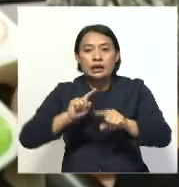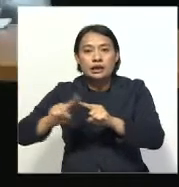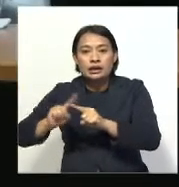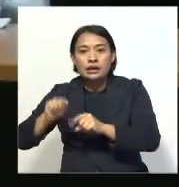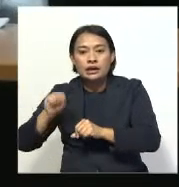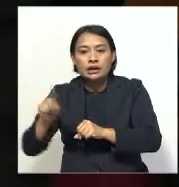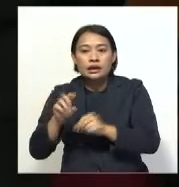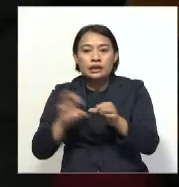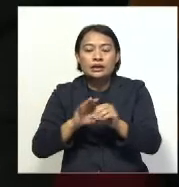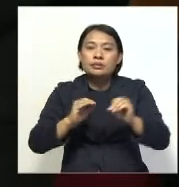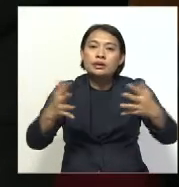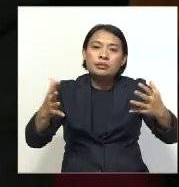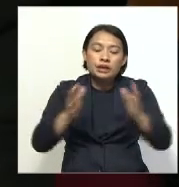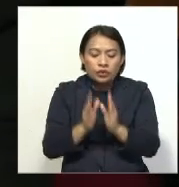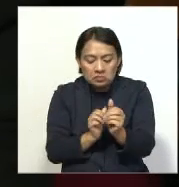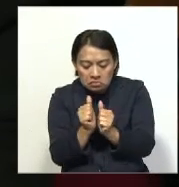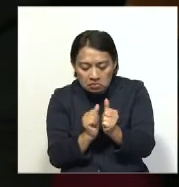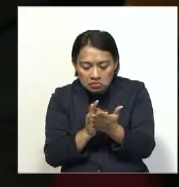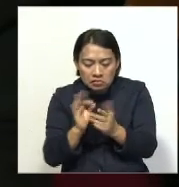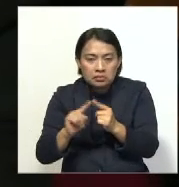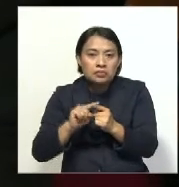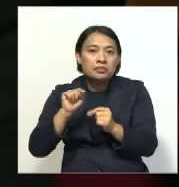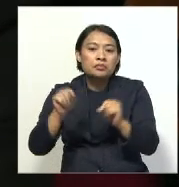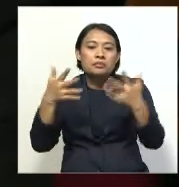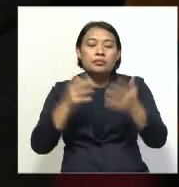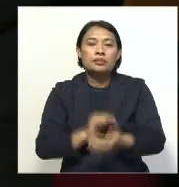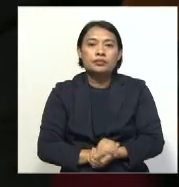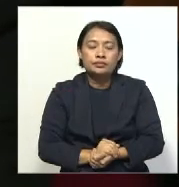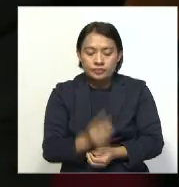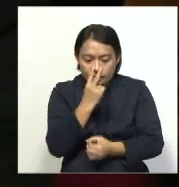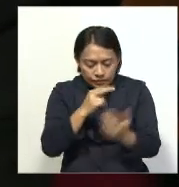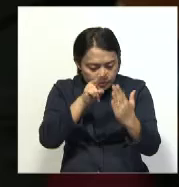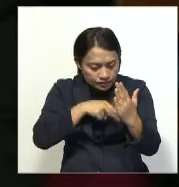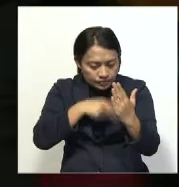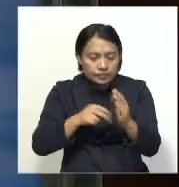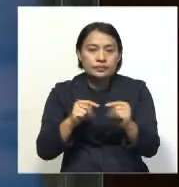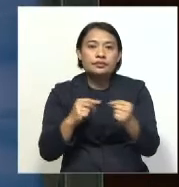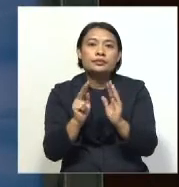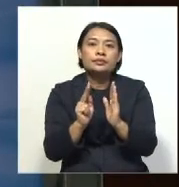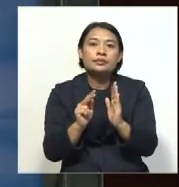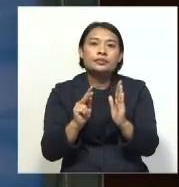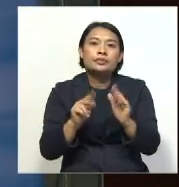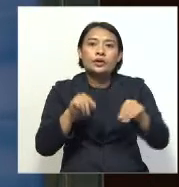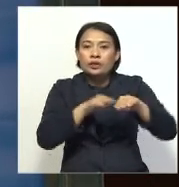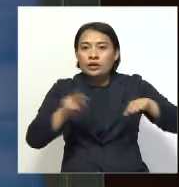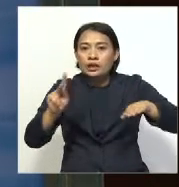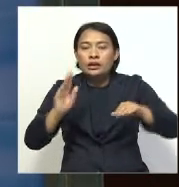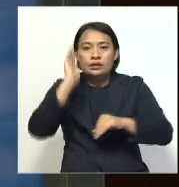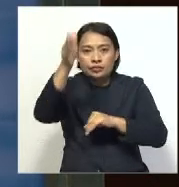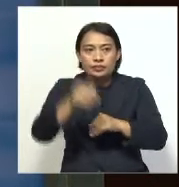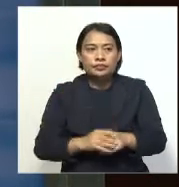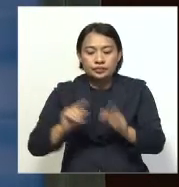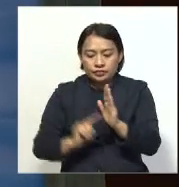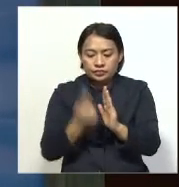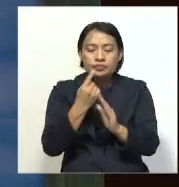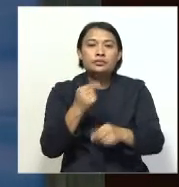ค่ะที่จะทำให้ไม่มีผู้เข้าประมูลซึ่งก็อาจจะมีการพิจารณาปรับหลักเกณฑ์ในอนาคตแต่ว่าการเปลี่ยนแปลงราคาเริ่มต้นการประ